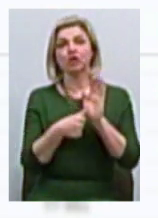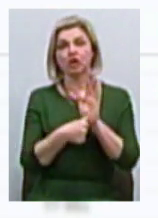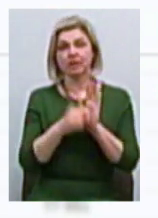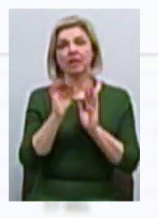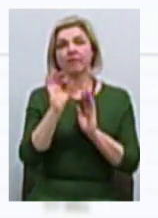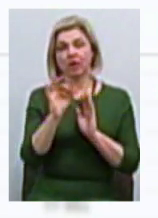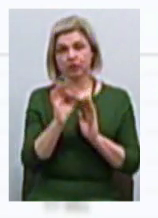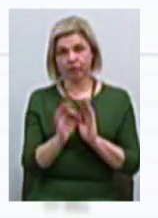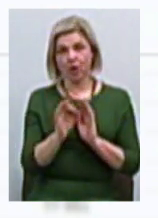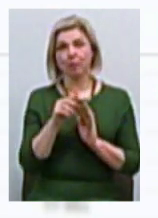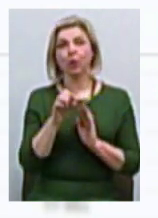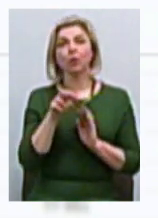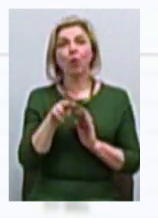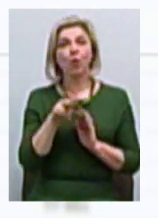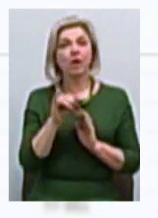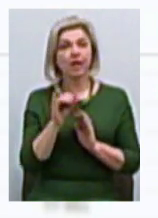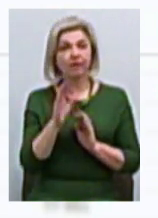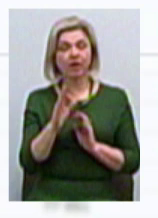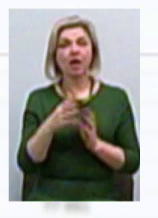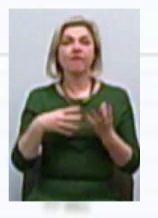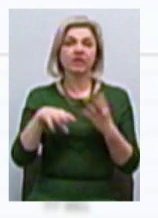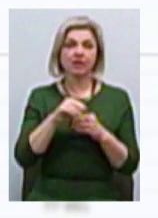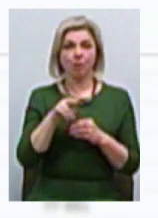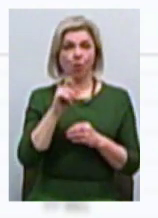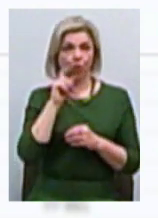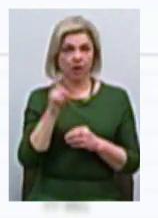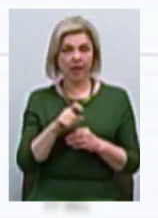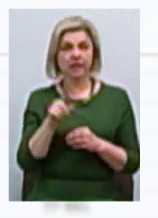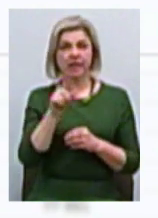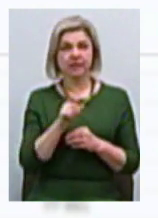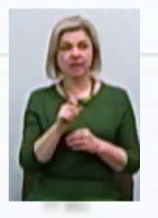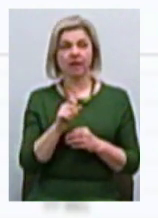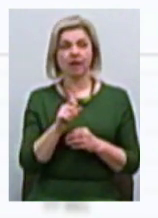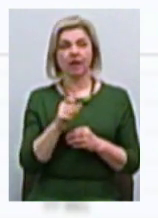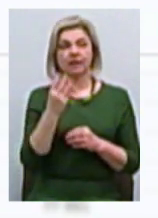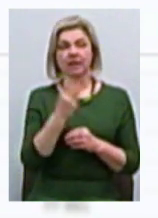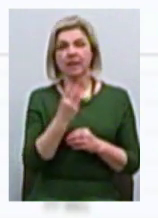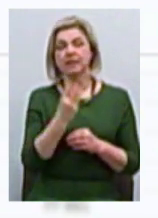91,06 електронних протоколів. Загалом по Україні за Володимира Зеленського